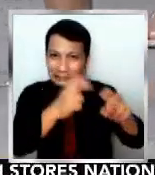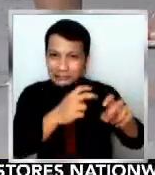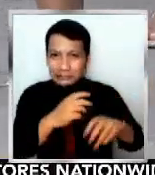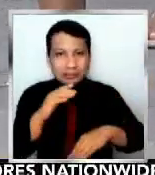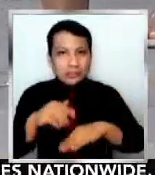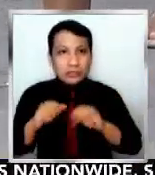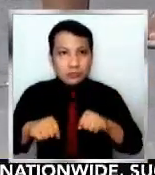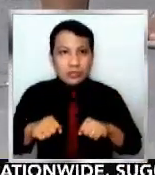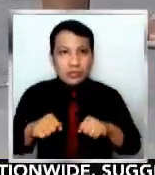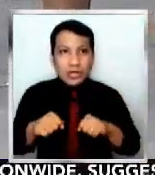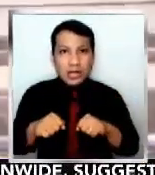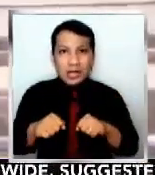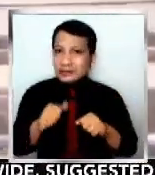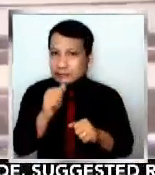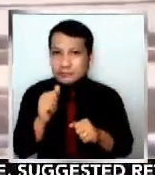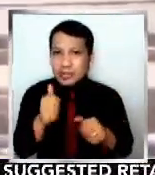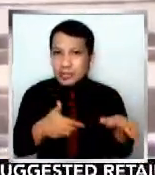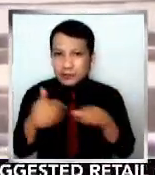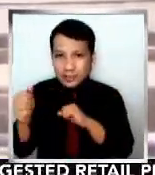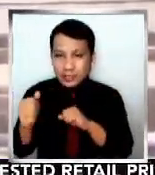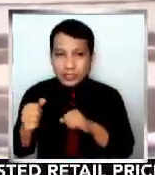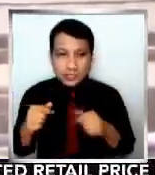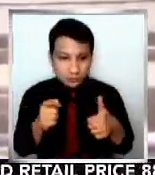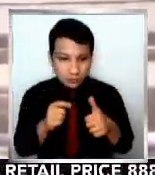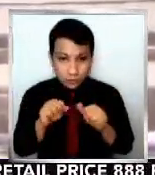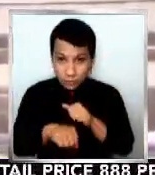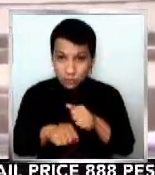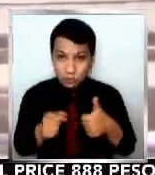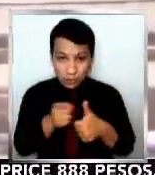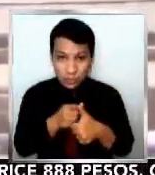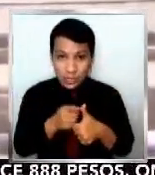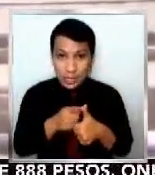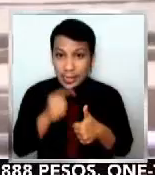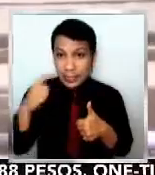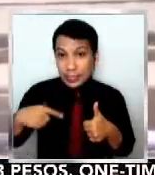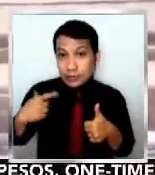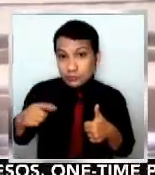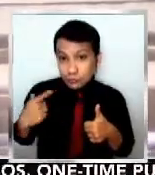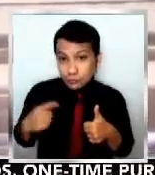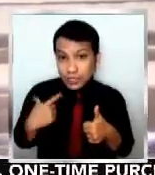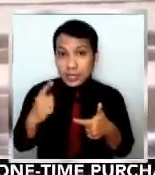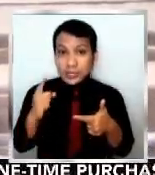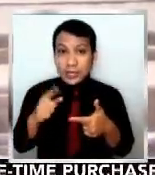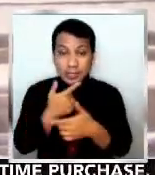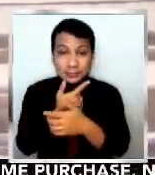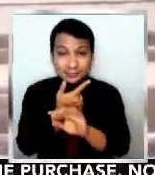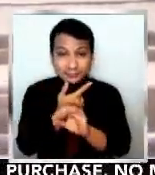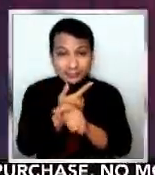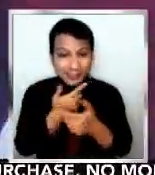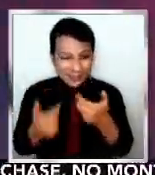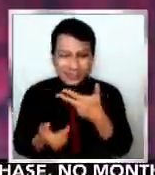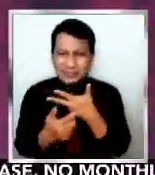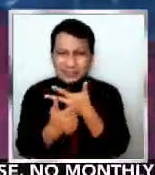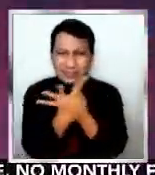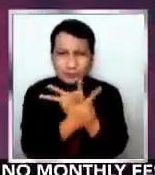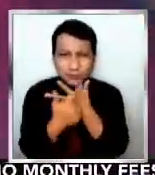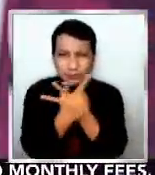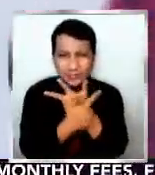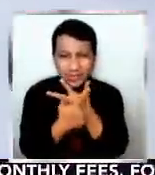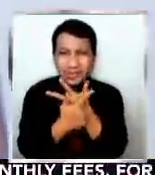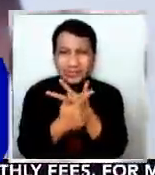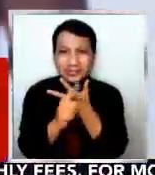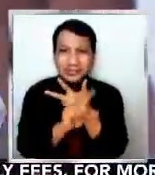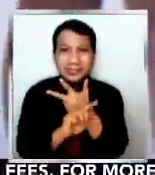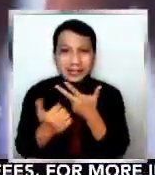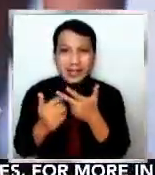ito, ang Laguna tsaka Cavite meron heightened restrictions pero naka-GCQ sila. So hindi sila kasama. Ayon kay